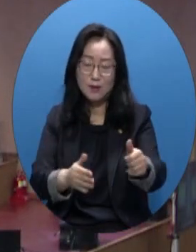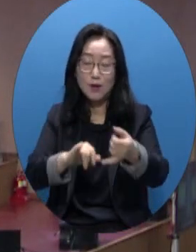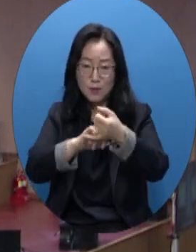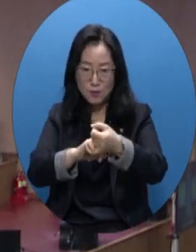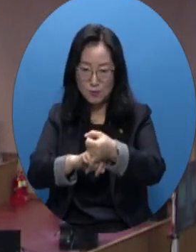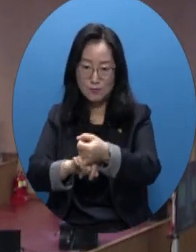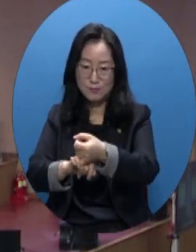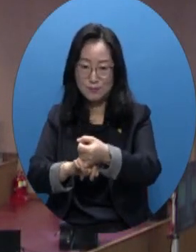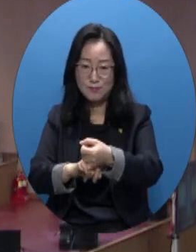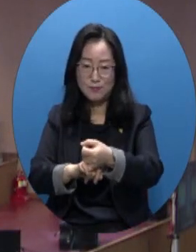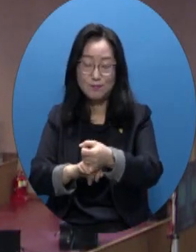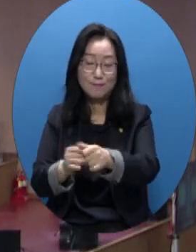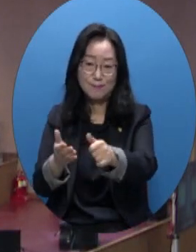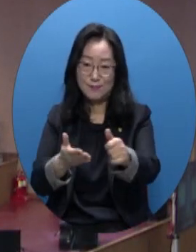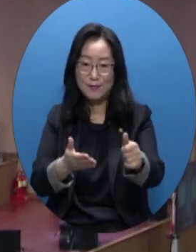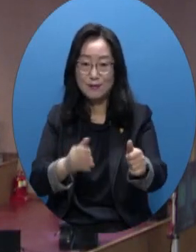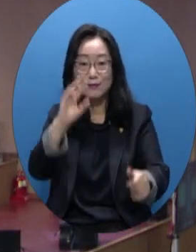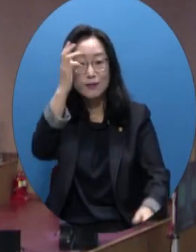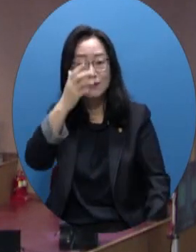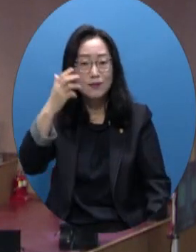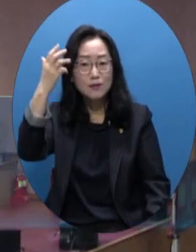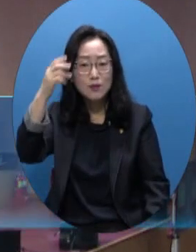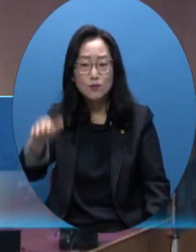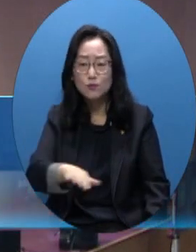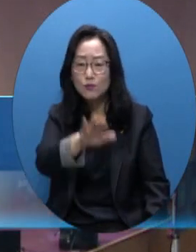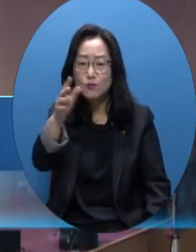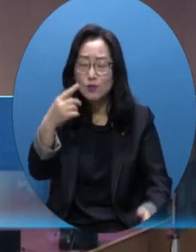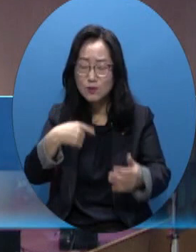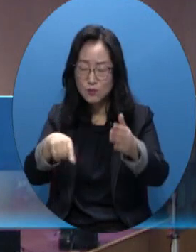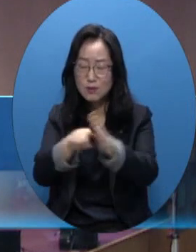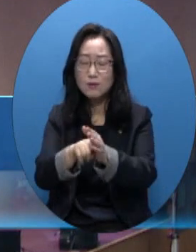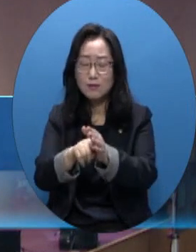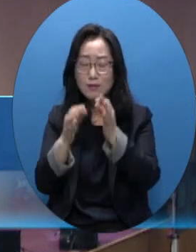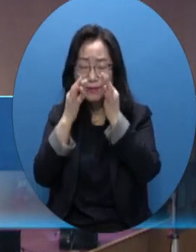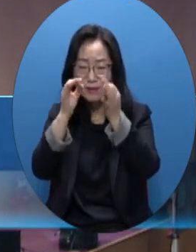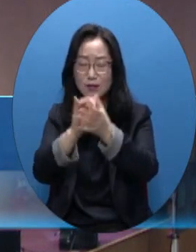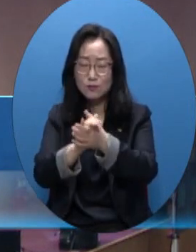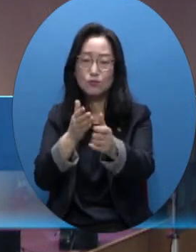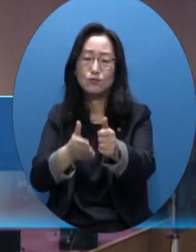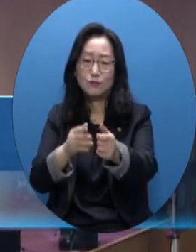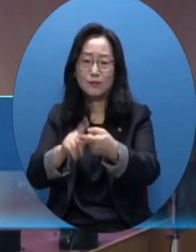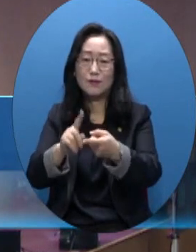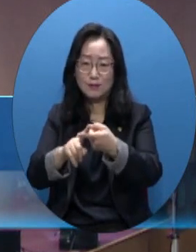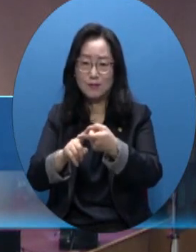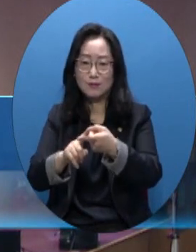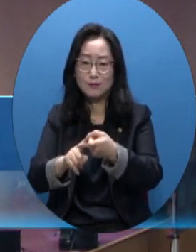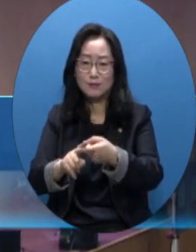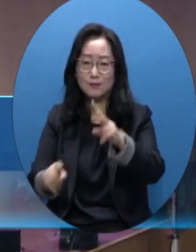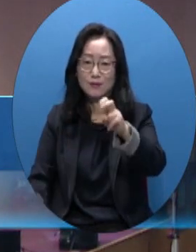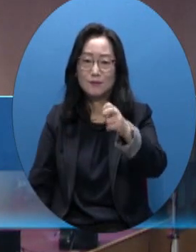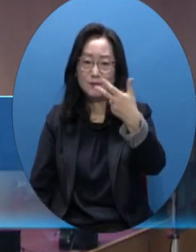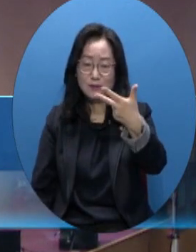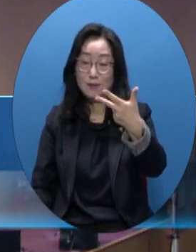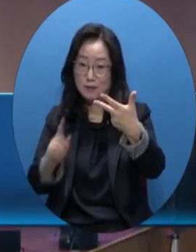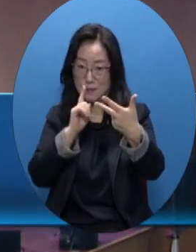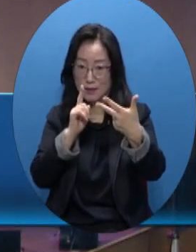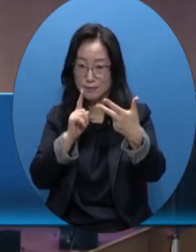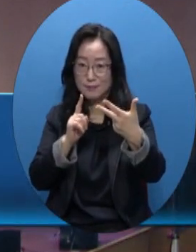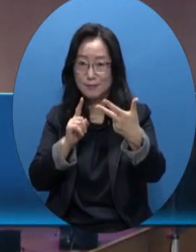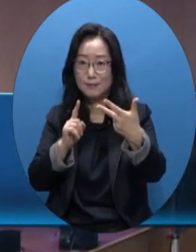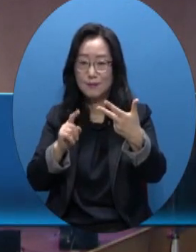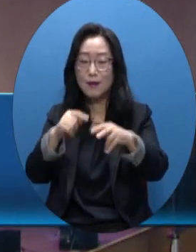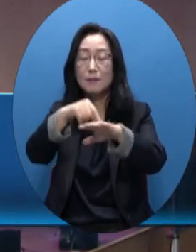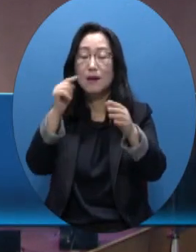되길 바랍니다 성령께서 우리의 서강 고 하십니다 강가 신성 에서 대하여 이제 절의 말씀이 이어집니다